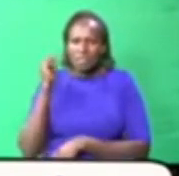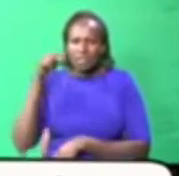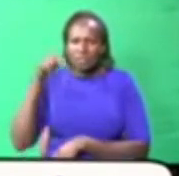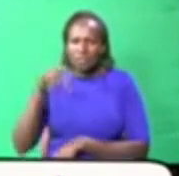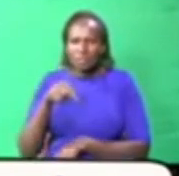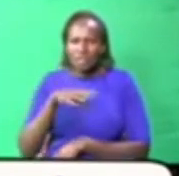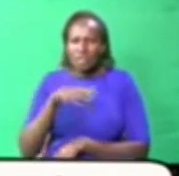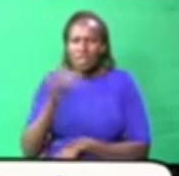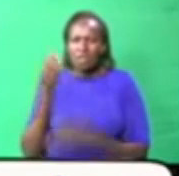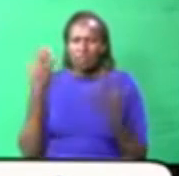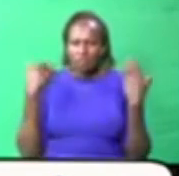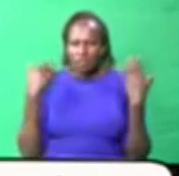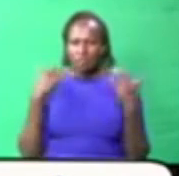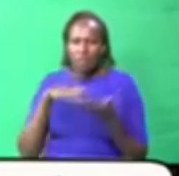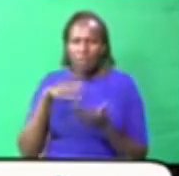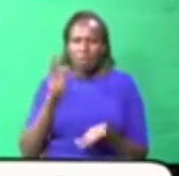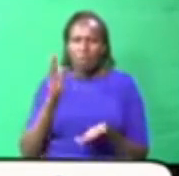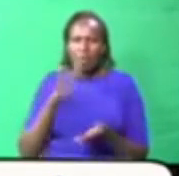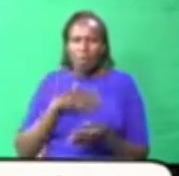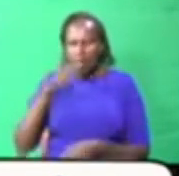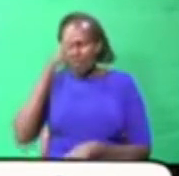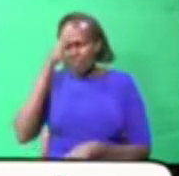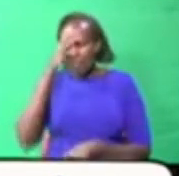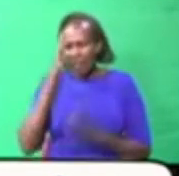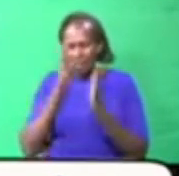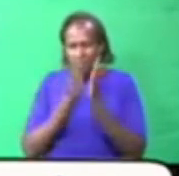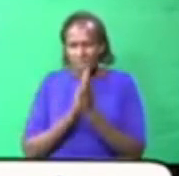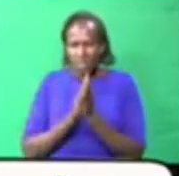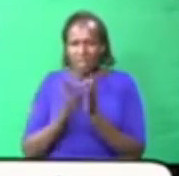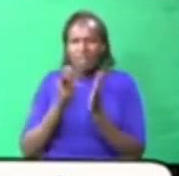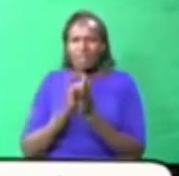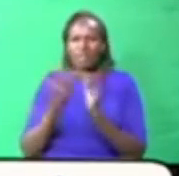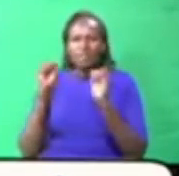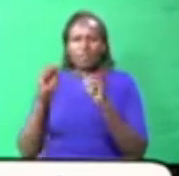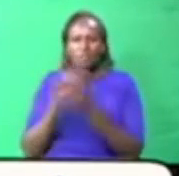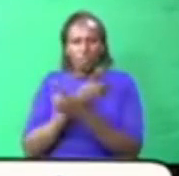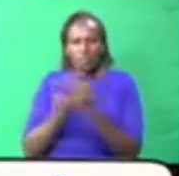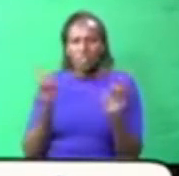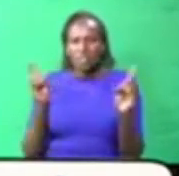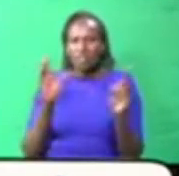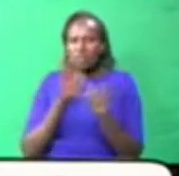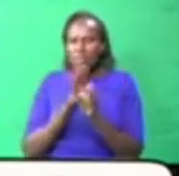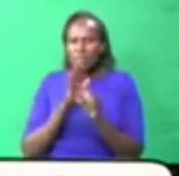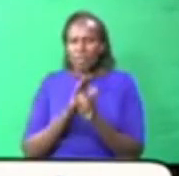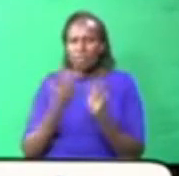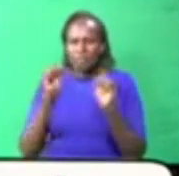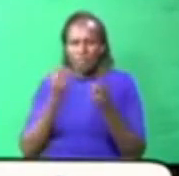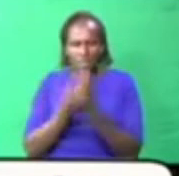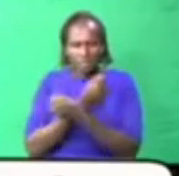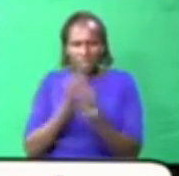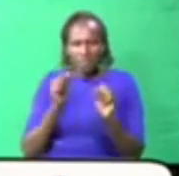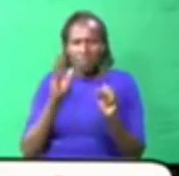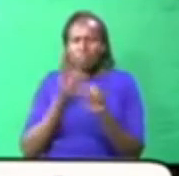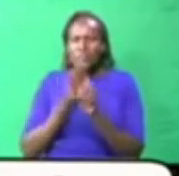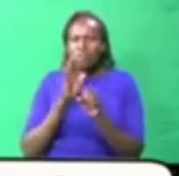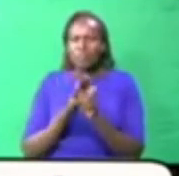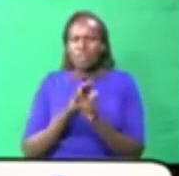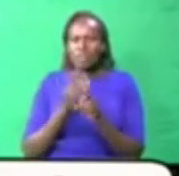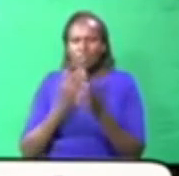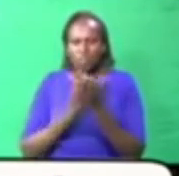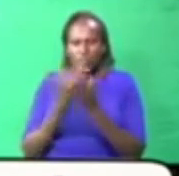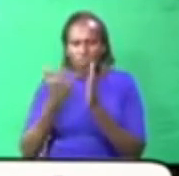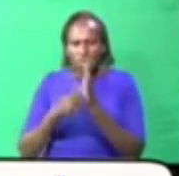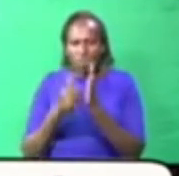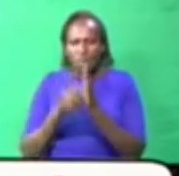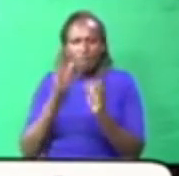today and forevermore. My Father, I pray that you're going to deliver many. You're going to save many men in this situation, oh God.